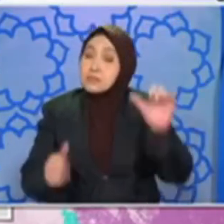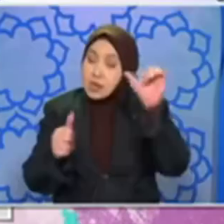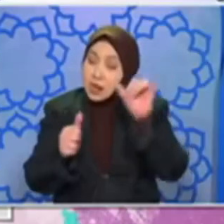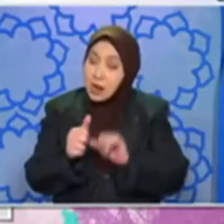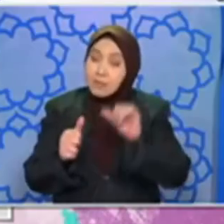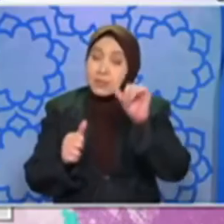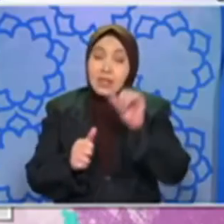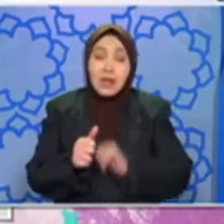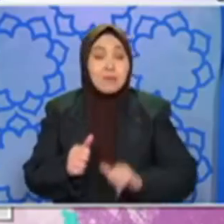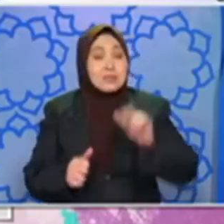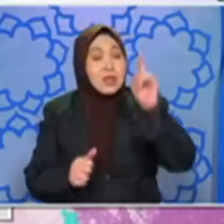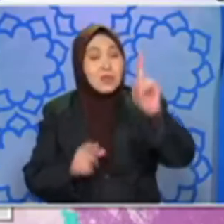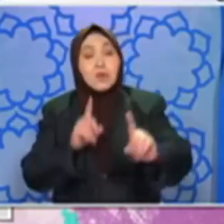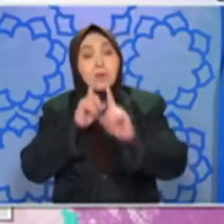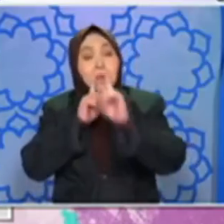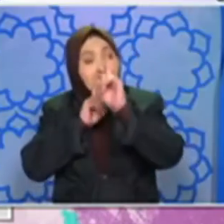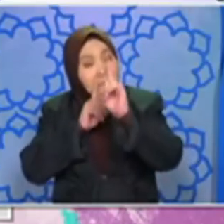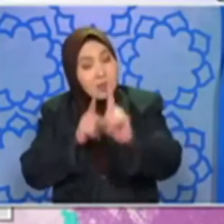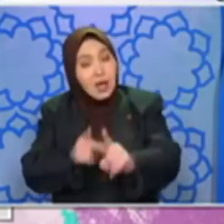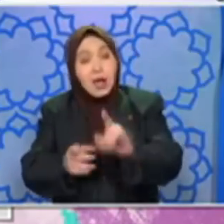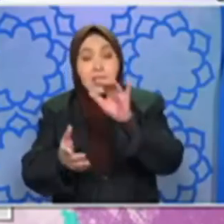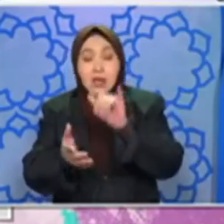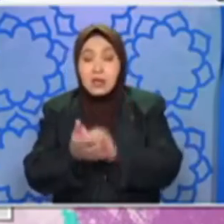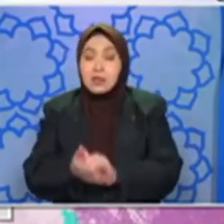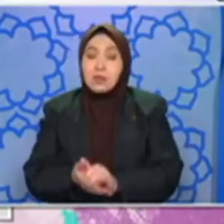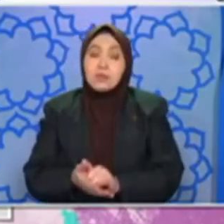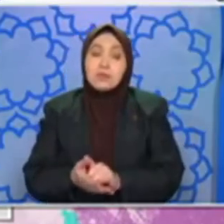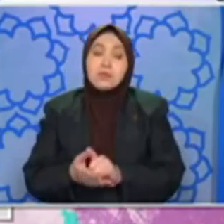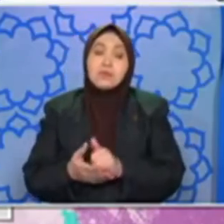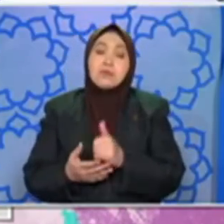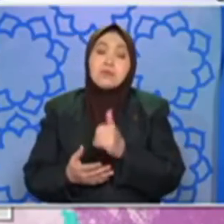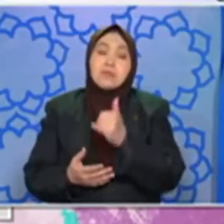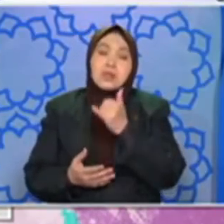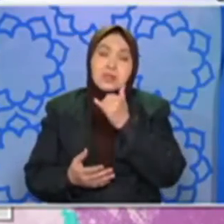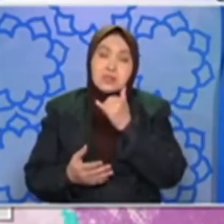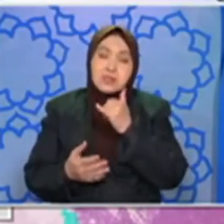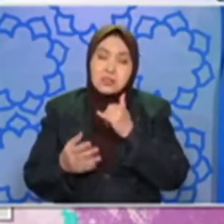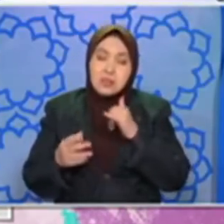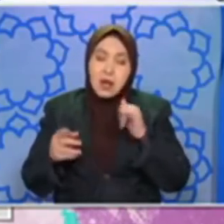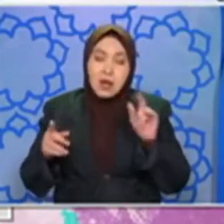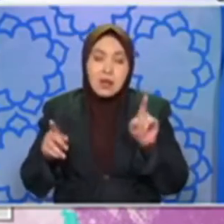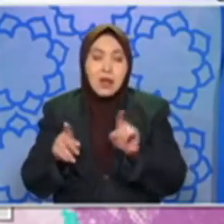كل ذلك كان سيئه